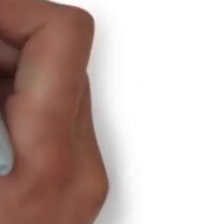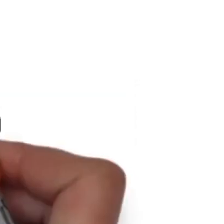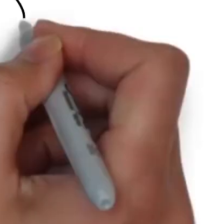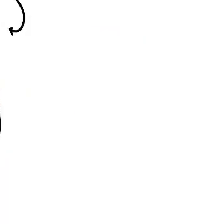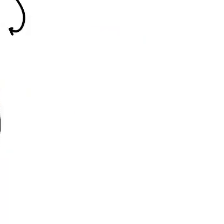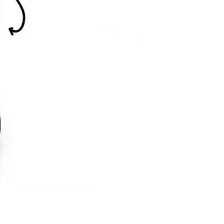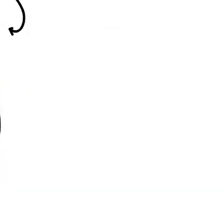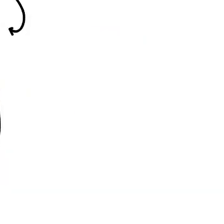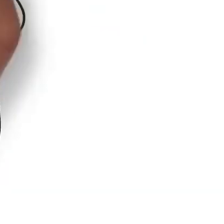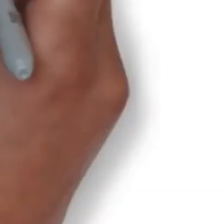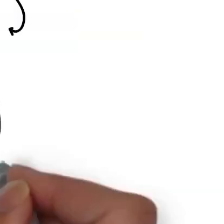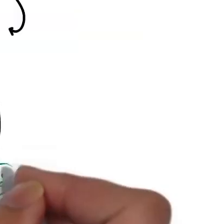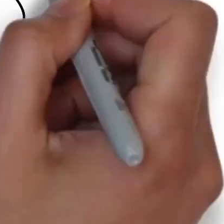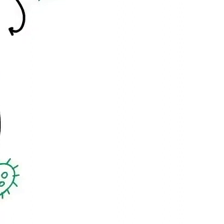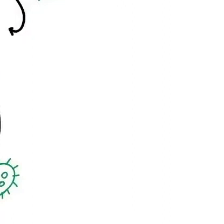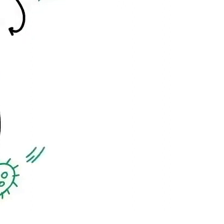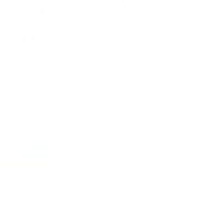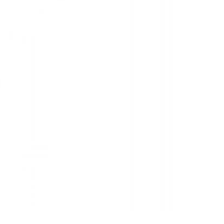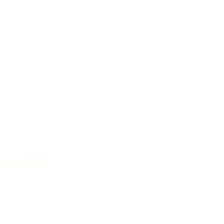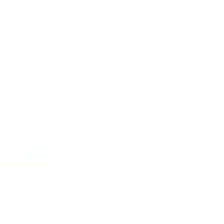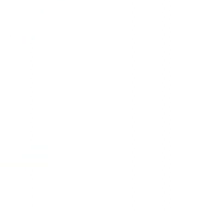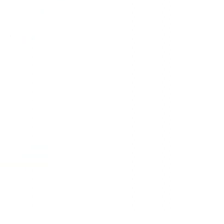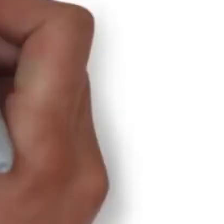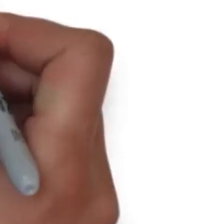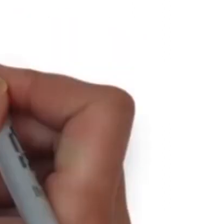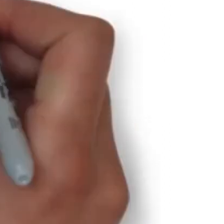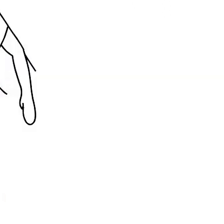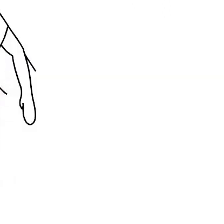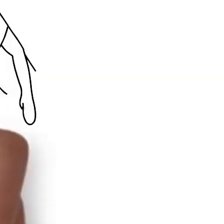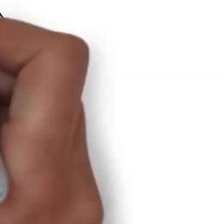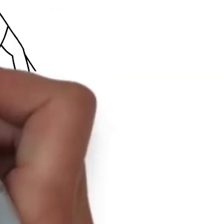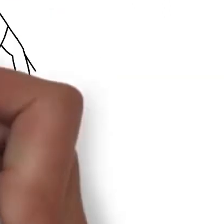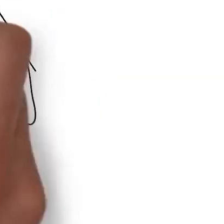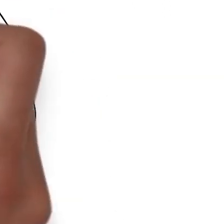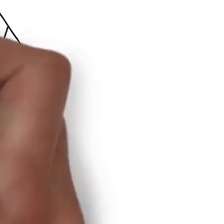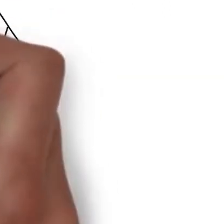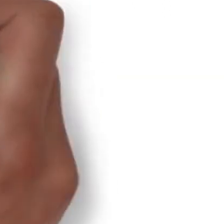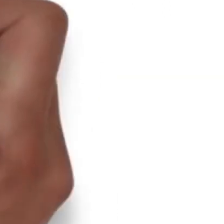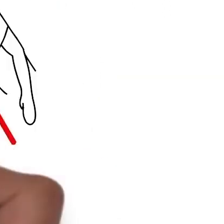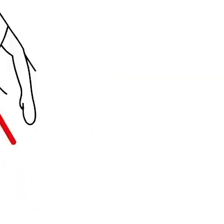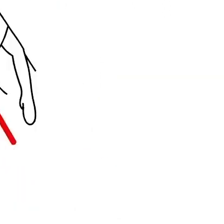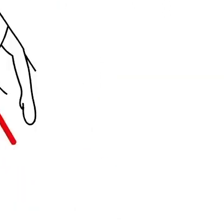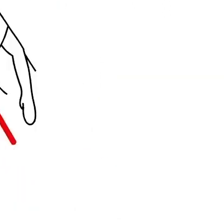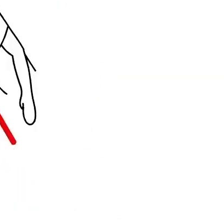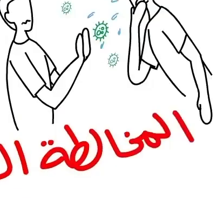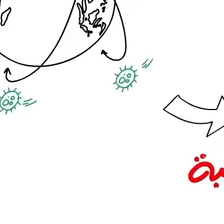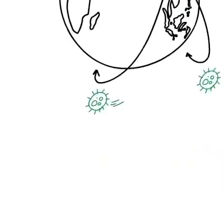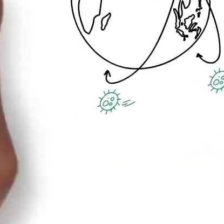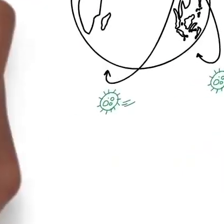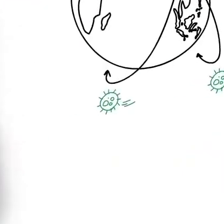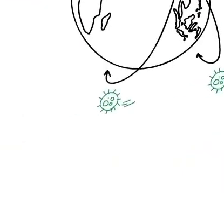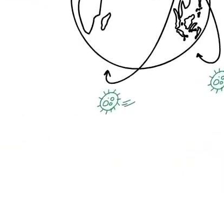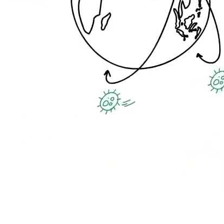المسافرين. ينتقل الفيروس بين البشر من الشخص المصاب بالعدوى إلى شخص آخر عن طريق المخالطة القريبة دون